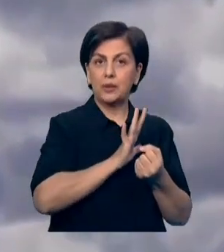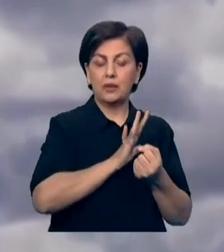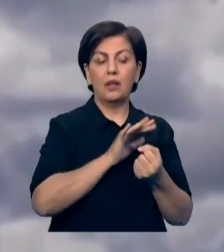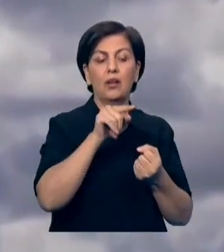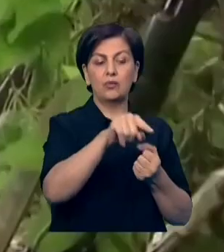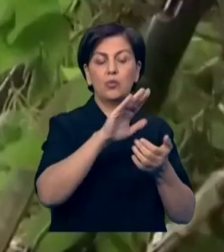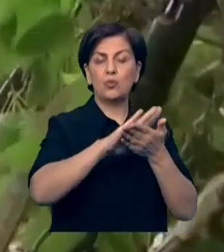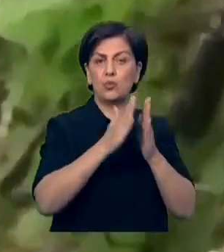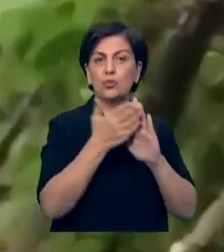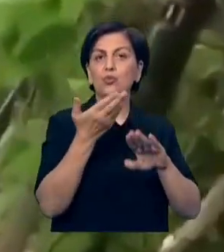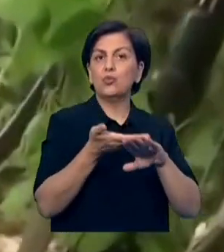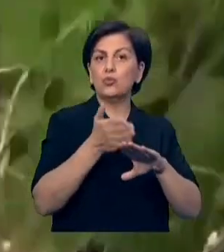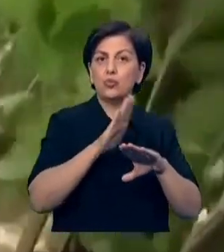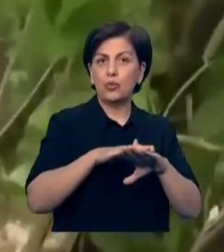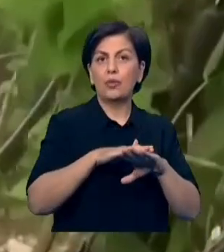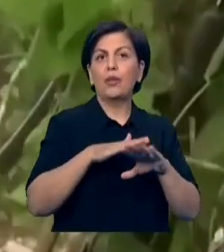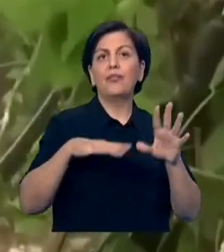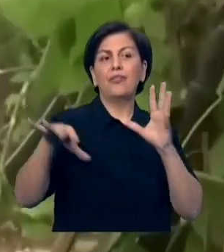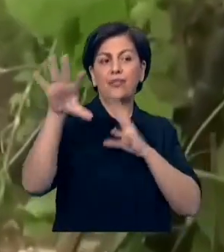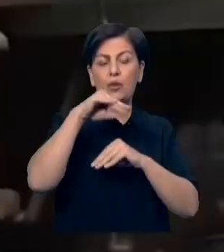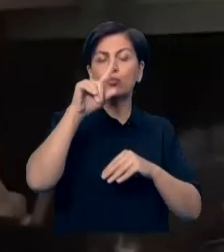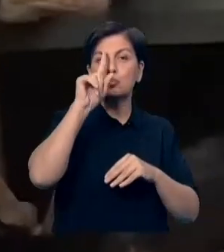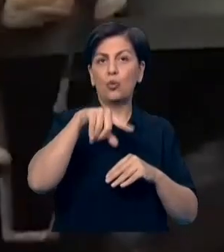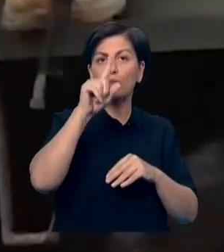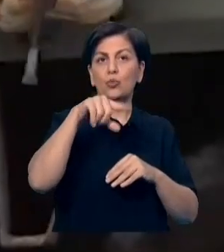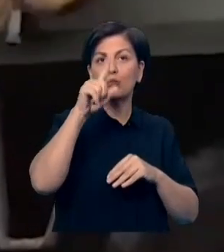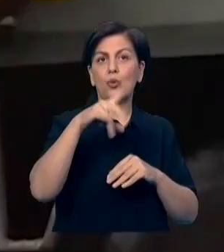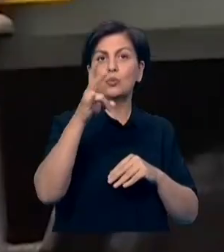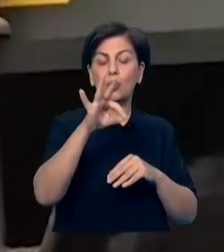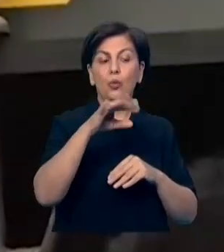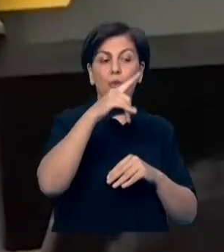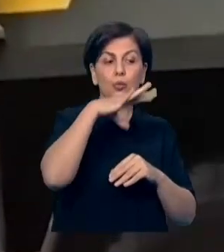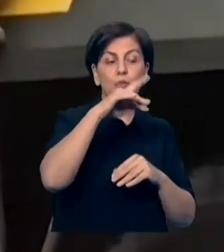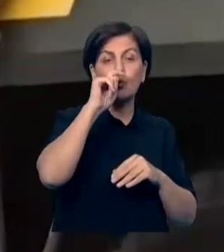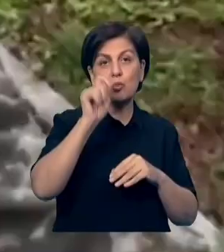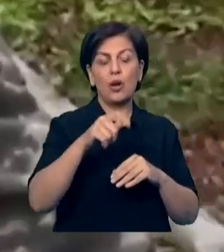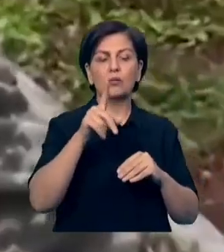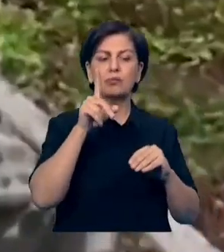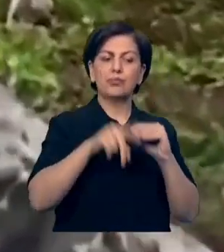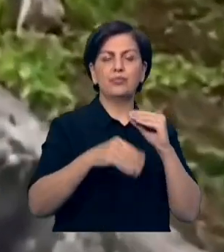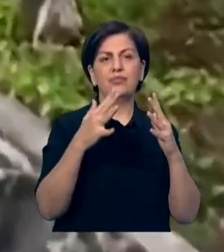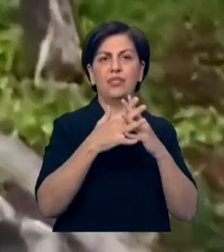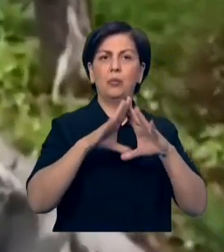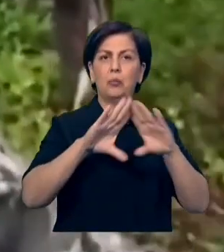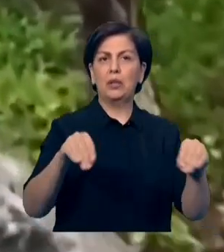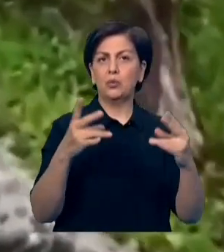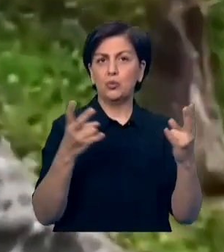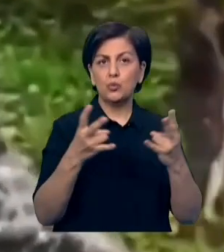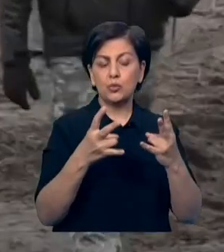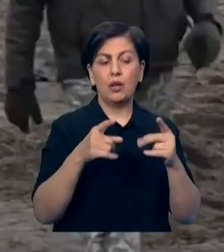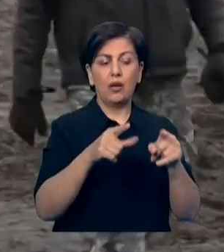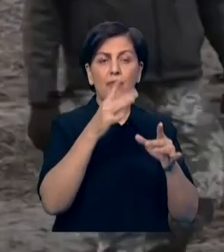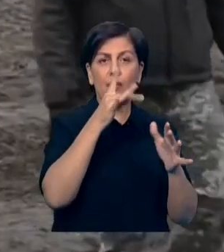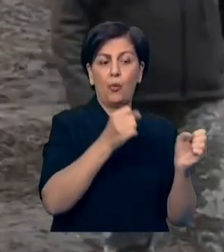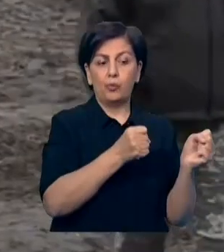ağır nəticələrinin olduğunu göz önünə alan Avropa artıq Rusiya-Ukrayna savaşının bitməsini dəstəkləyir. Çünki müharibənin